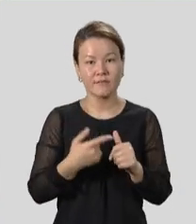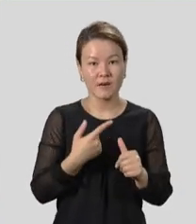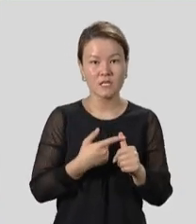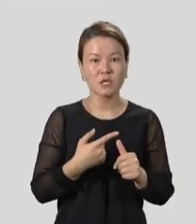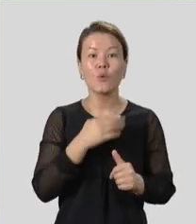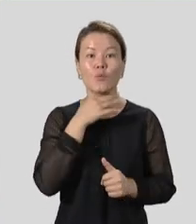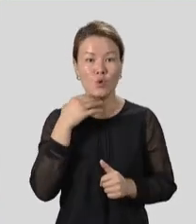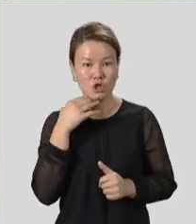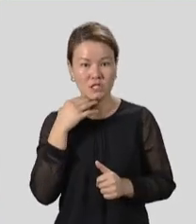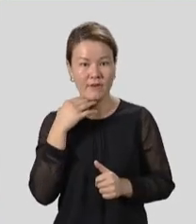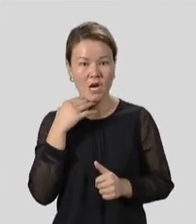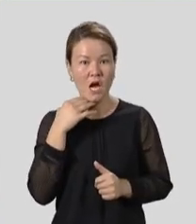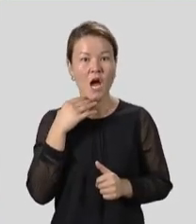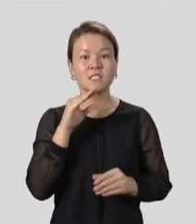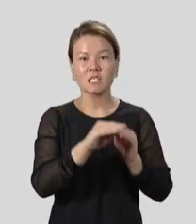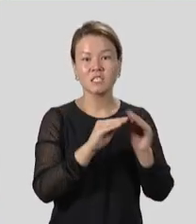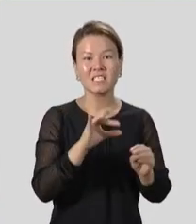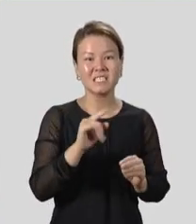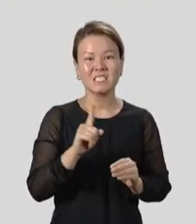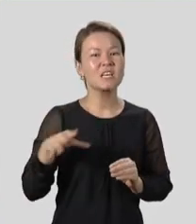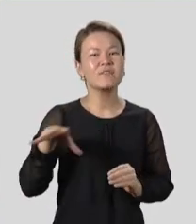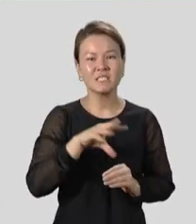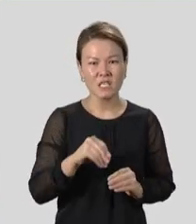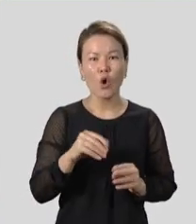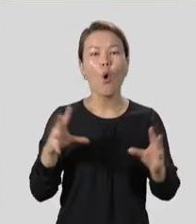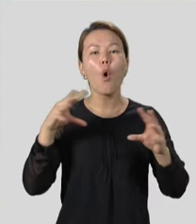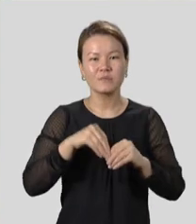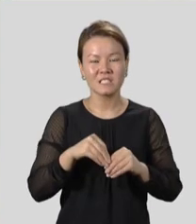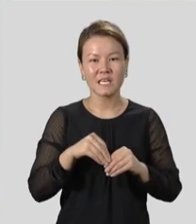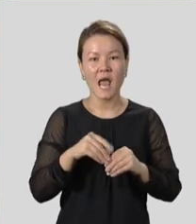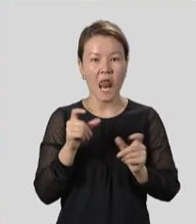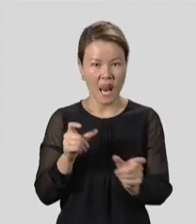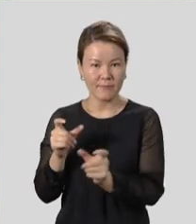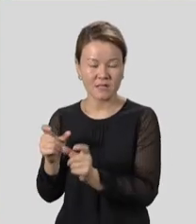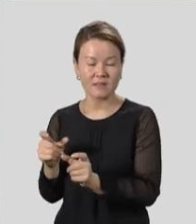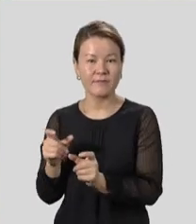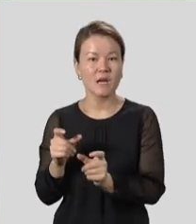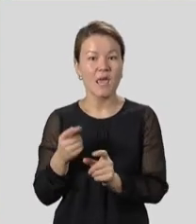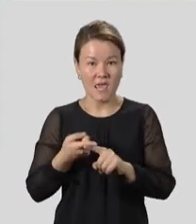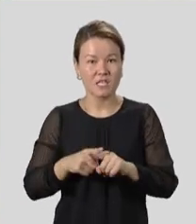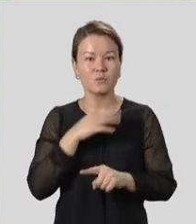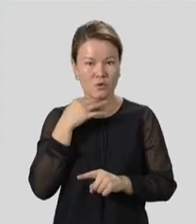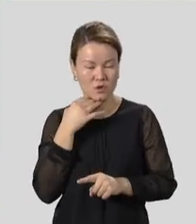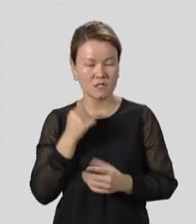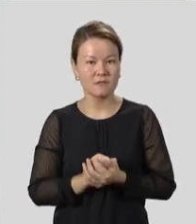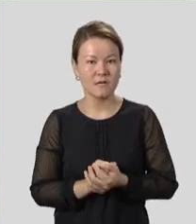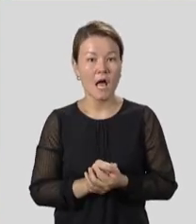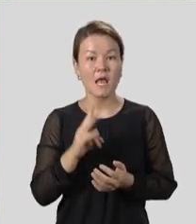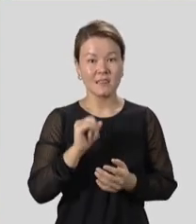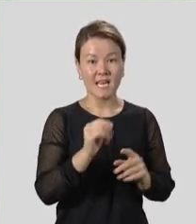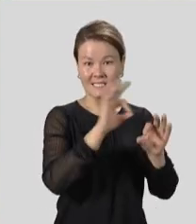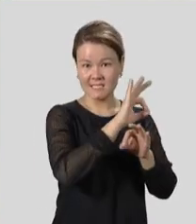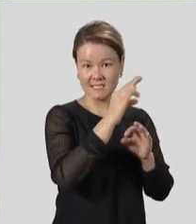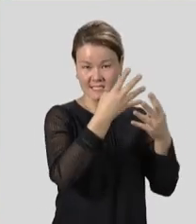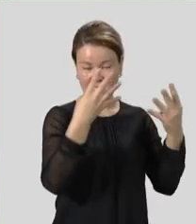называется множество, состоящее из всех общих элементов этих множеств. На схеме,